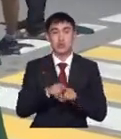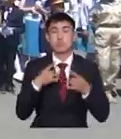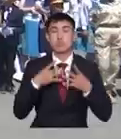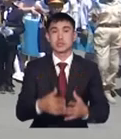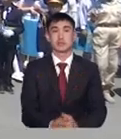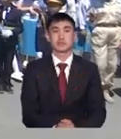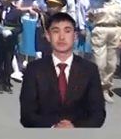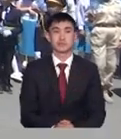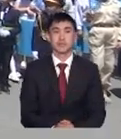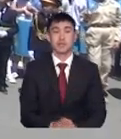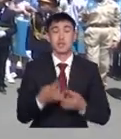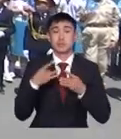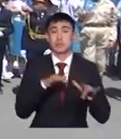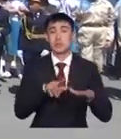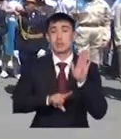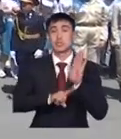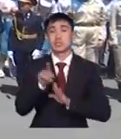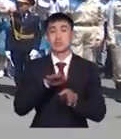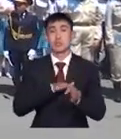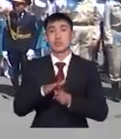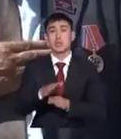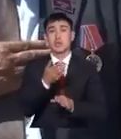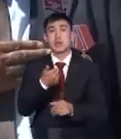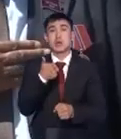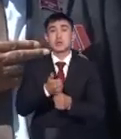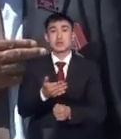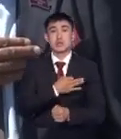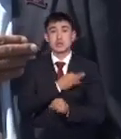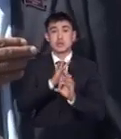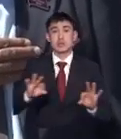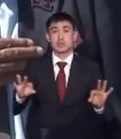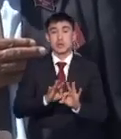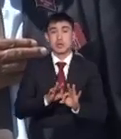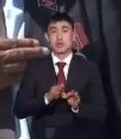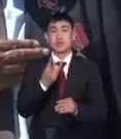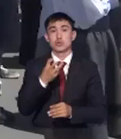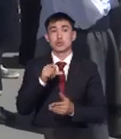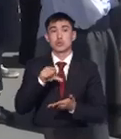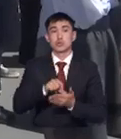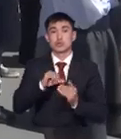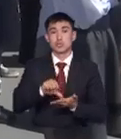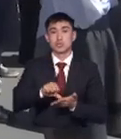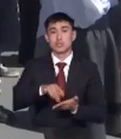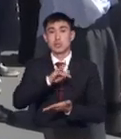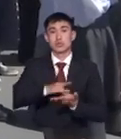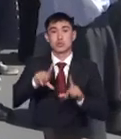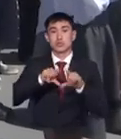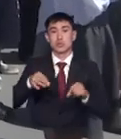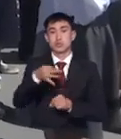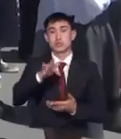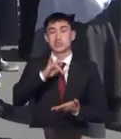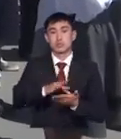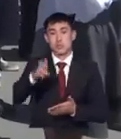праздник. Торжественное мероприятие началось с исполнения гимна. Отметим, что гимн исполнили порядка 300 учащихся городских школ областного центра,